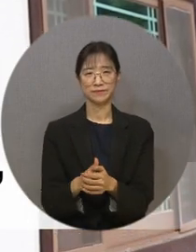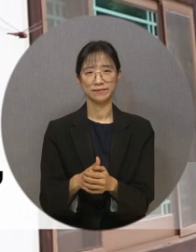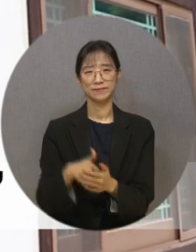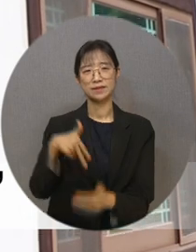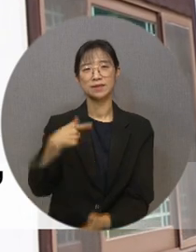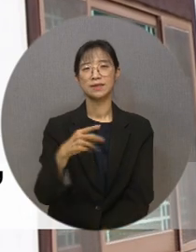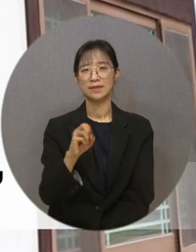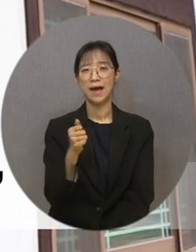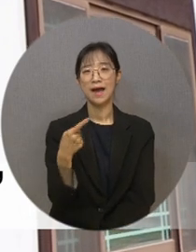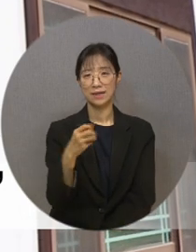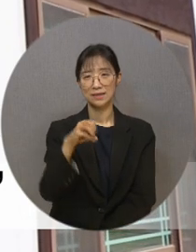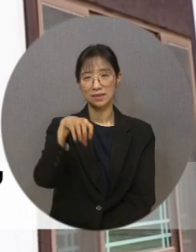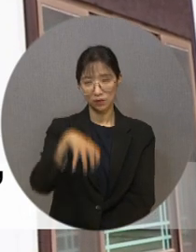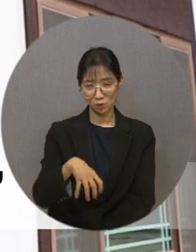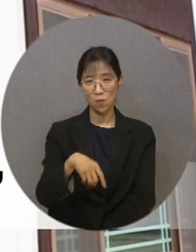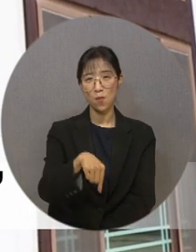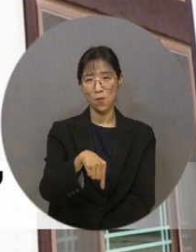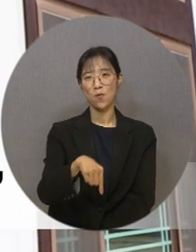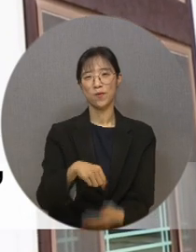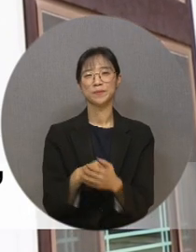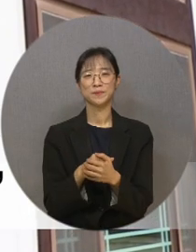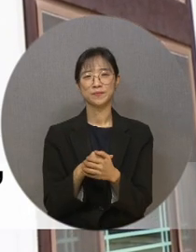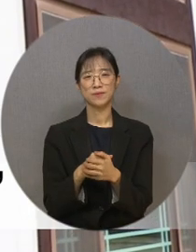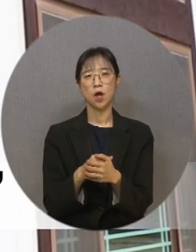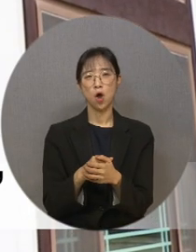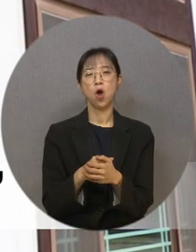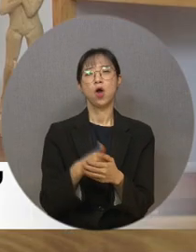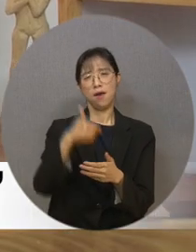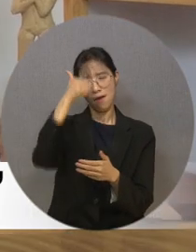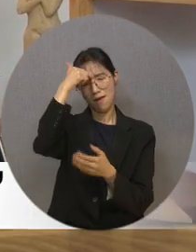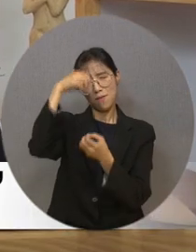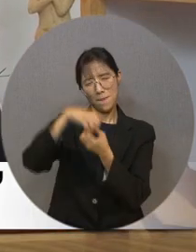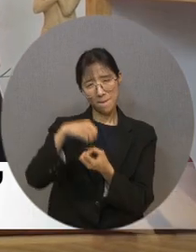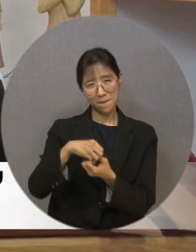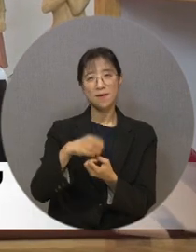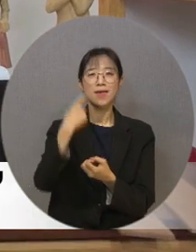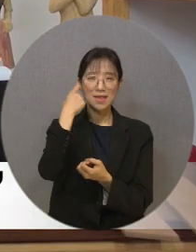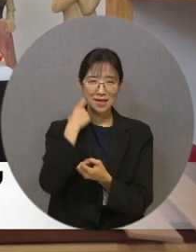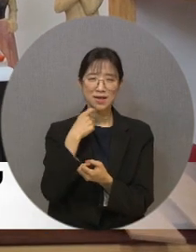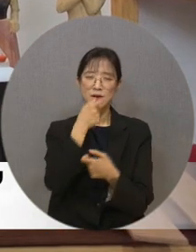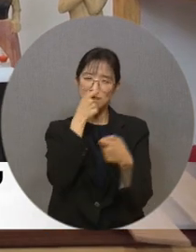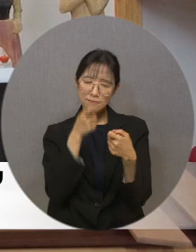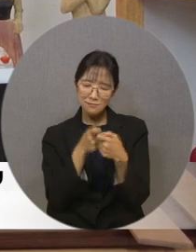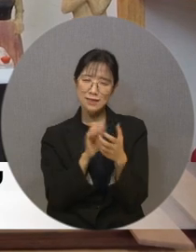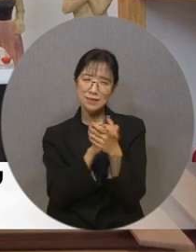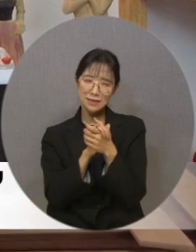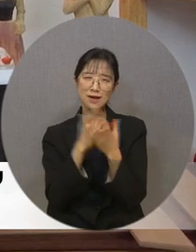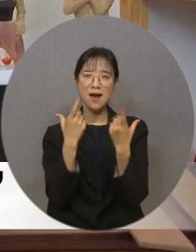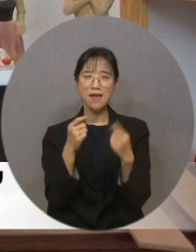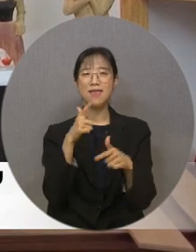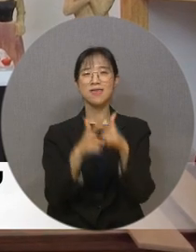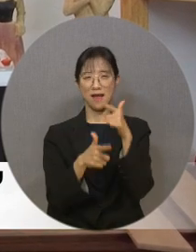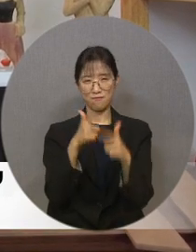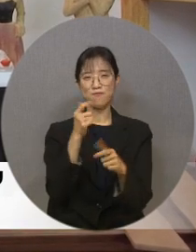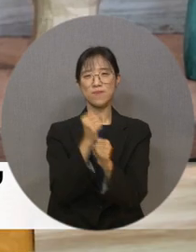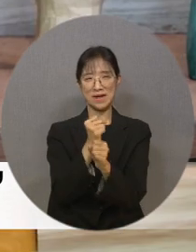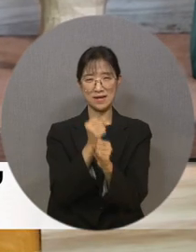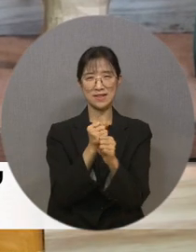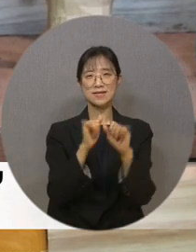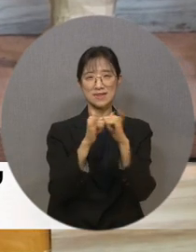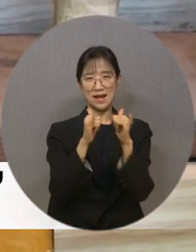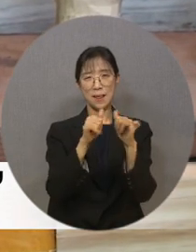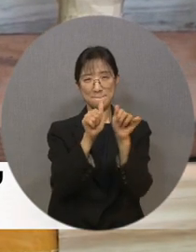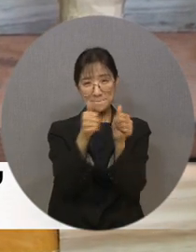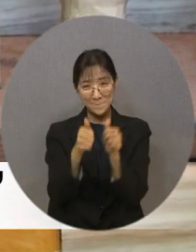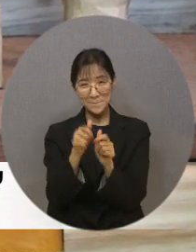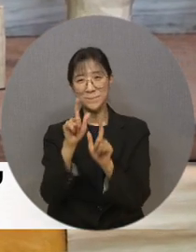장흥에 있는 민 공방에는 투박하고 복고적인 느낌으로 오래된 친구처럼 느껴지는 나무로 만든 인물상들이